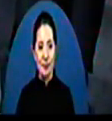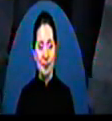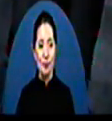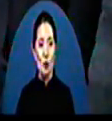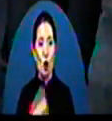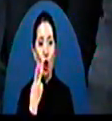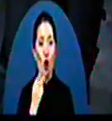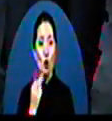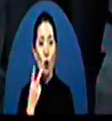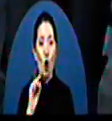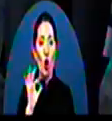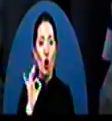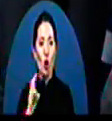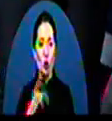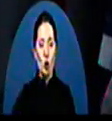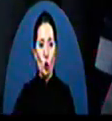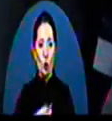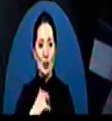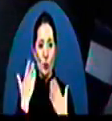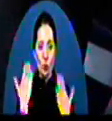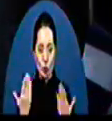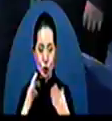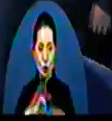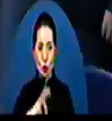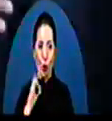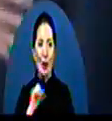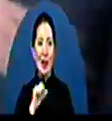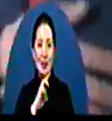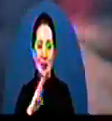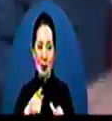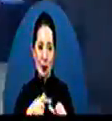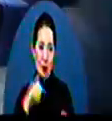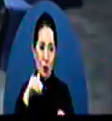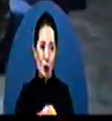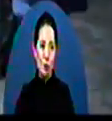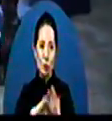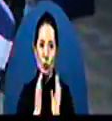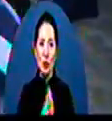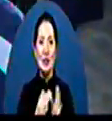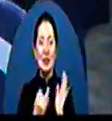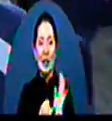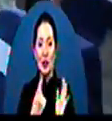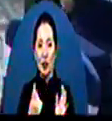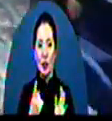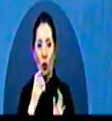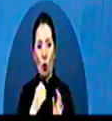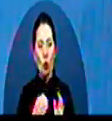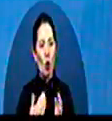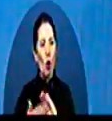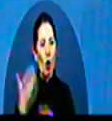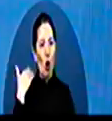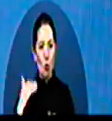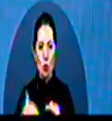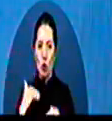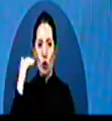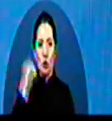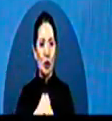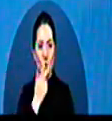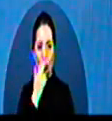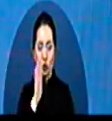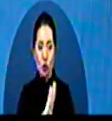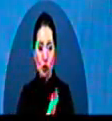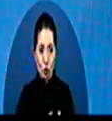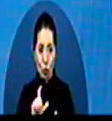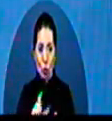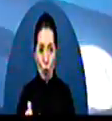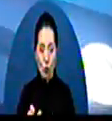Хоёрмон хорин оны улсын хурлын сонгуульд ардчилсан намаас нэр дэвшигчдийн 71% нь өмнө нь өндөр албан тушаалд ажиллаж байгаагүй шин нэр дэвшигчд. Тэд